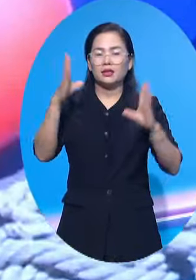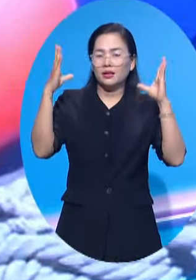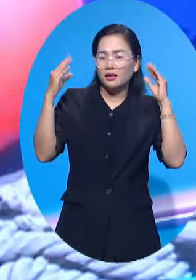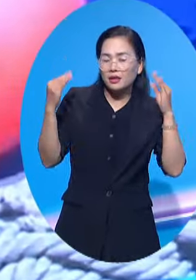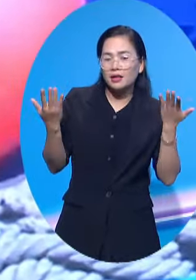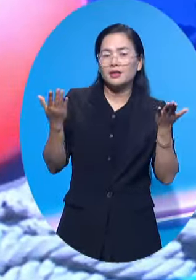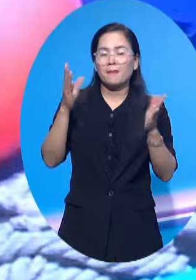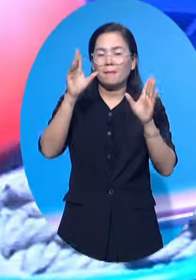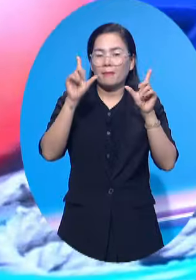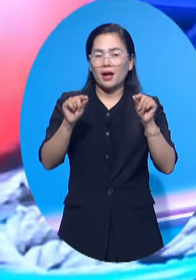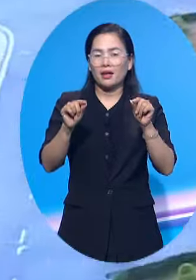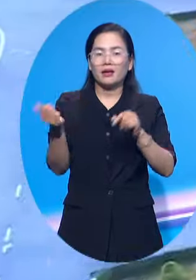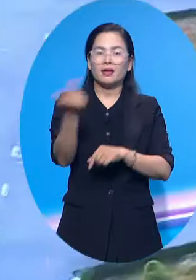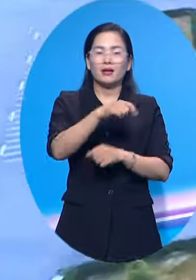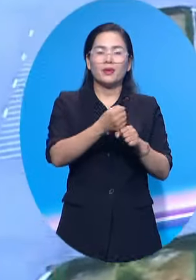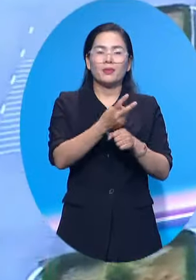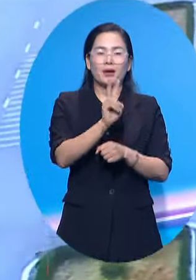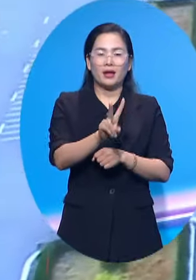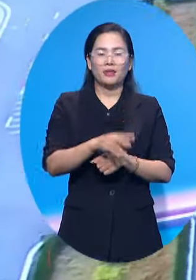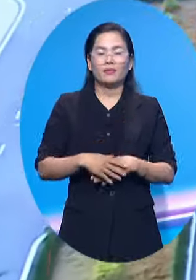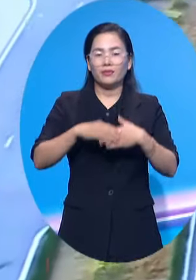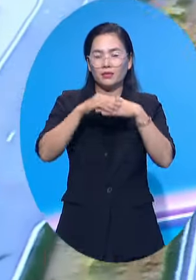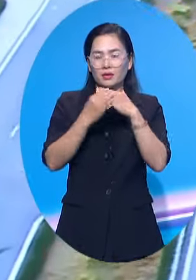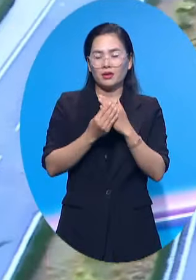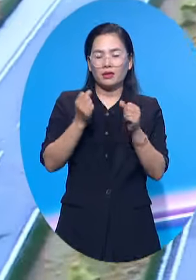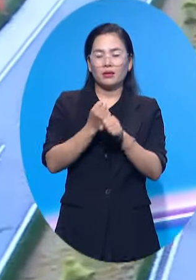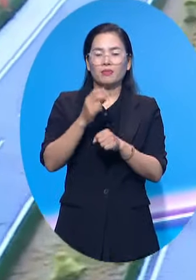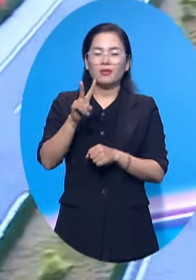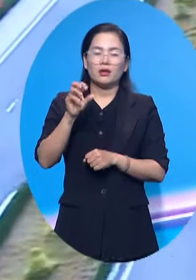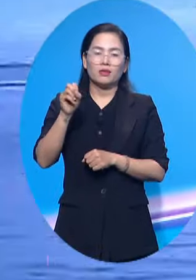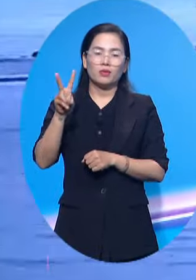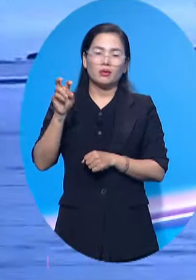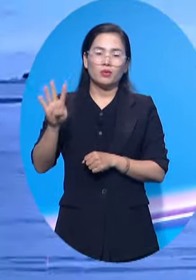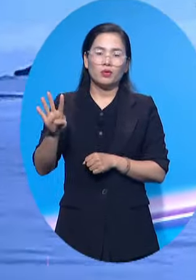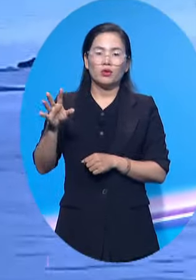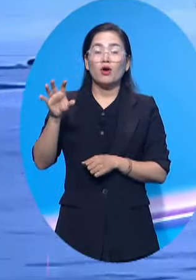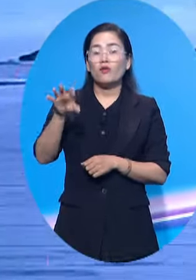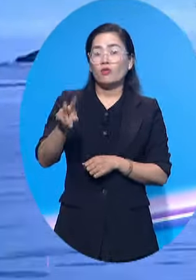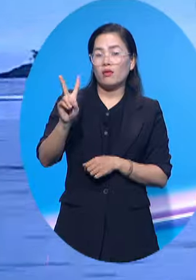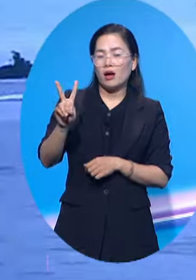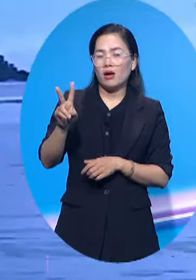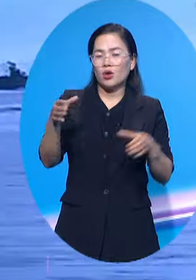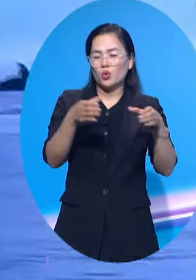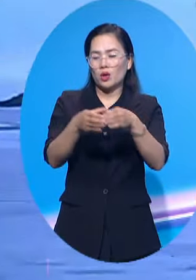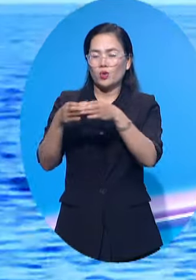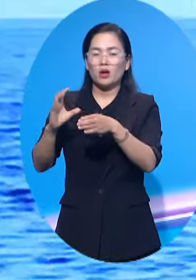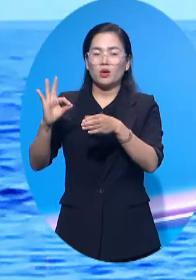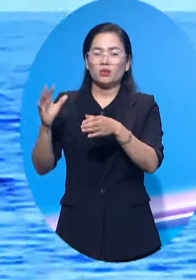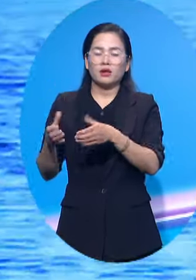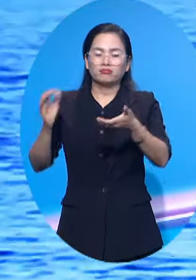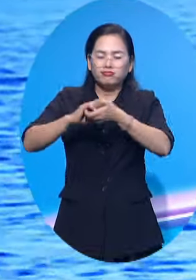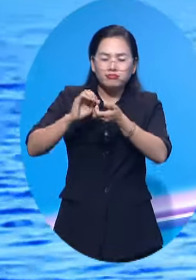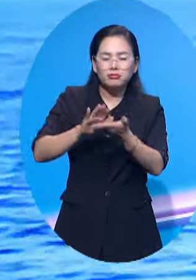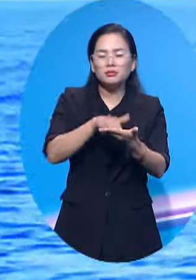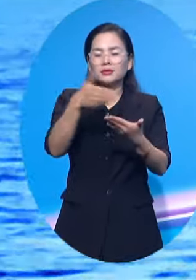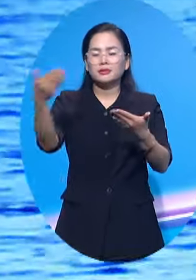với năm 2022. Dịp Tết Giáp Thìn 2024, Vùng 2 thành lập 2 đoàn công tác phối hợp với 54 cơ quan báo